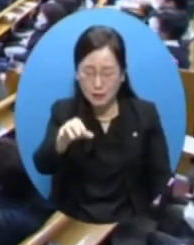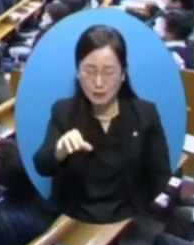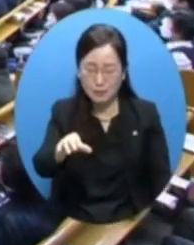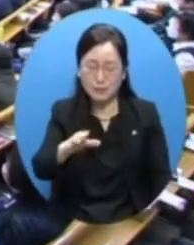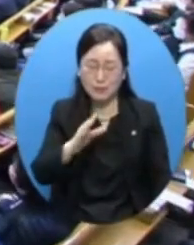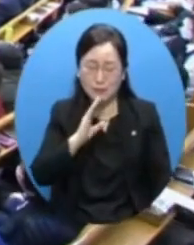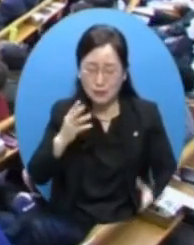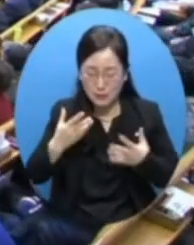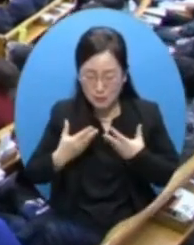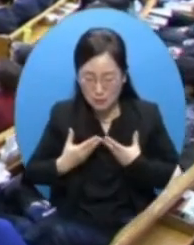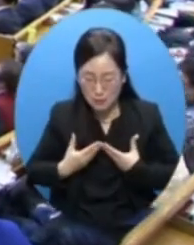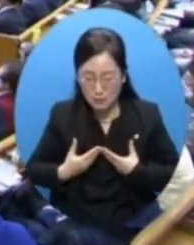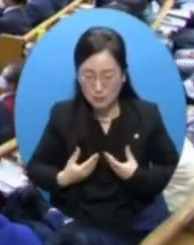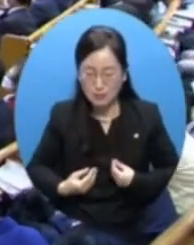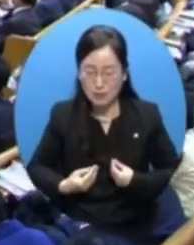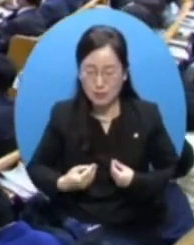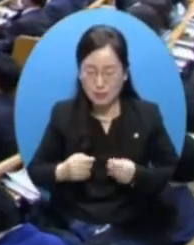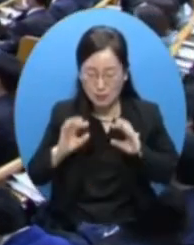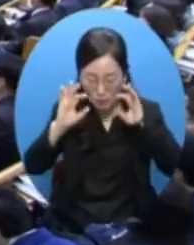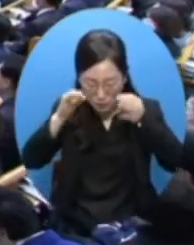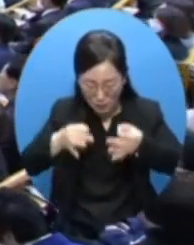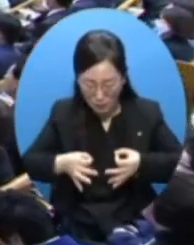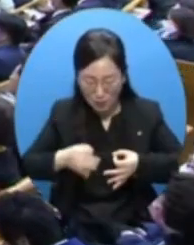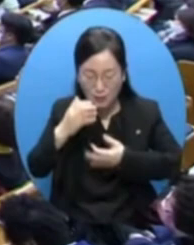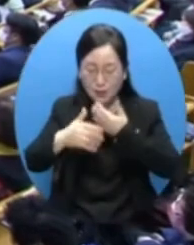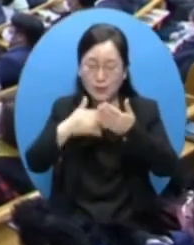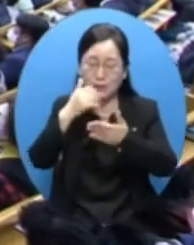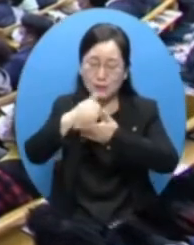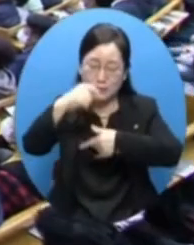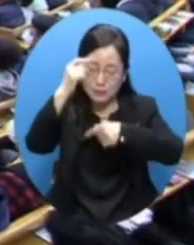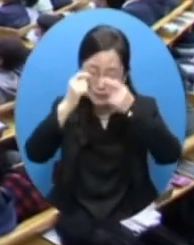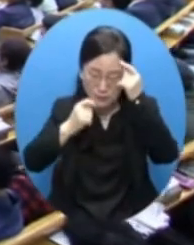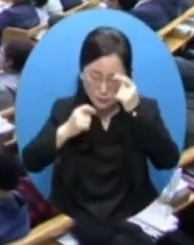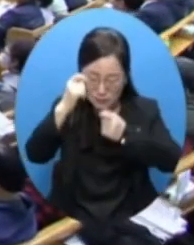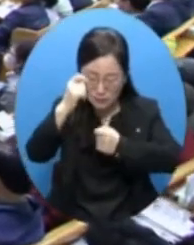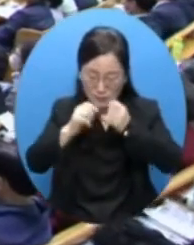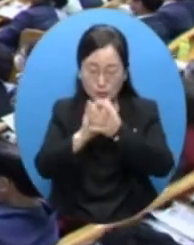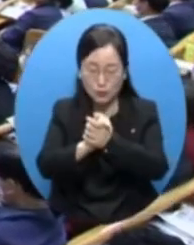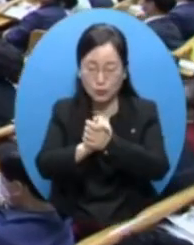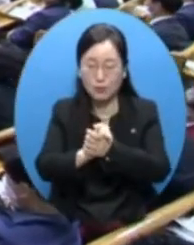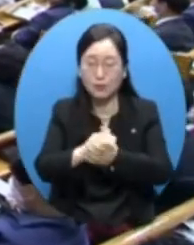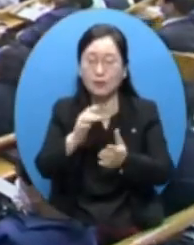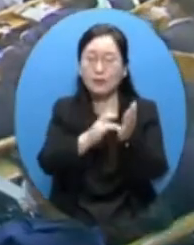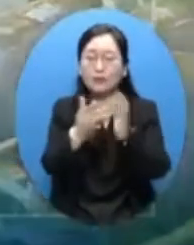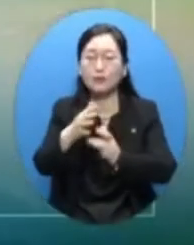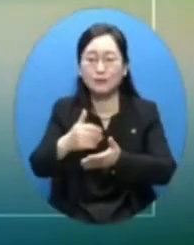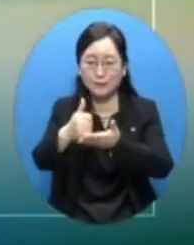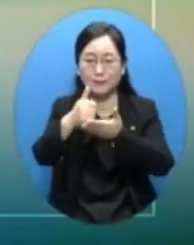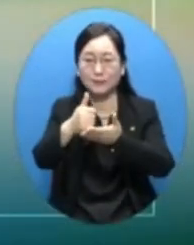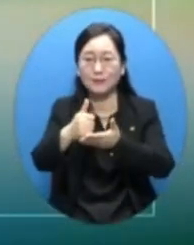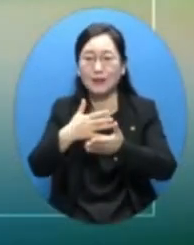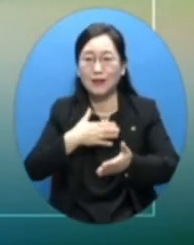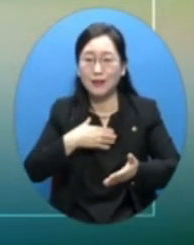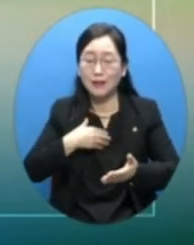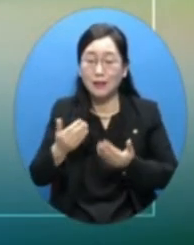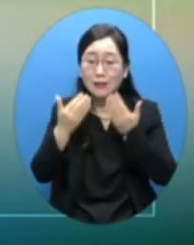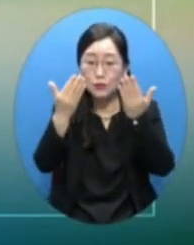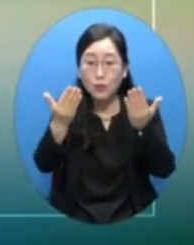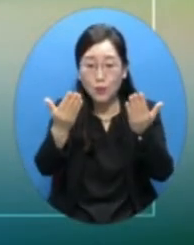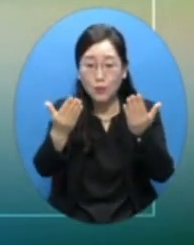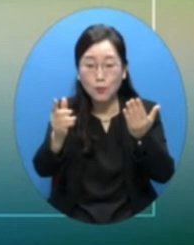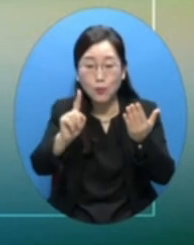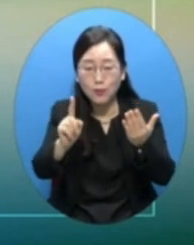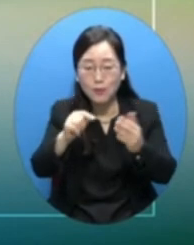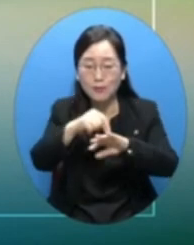김혜영 선교사는 눈물로 통곡하며 주님 앞에 이렇게 기도했습니다. 예수님, 제가 드릴 것이라고는